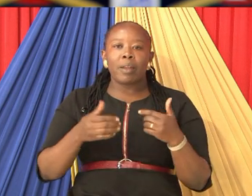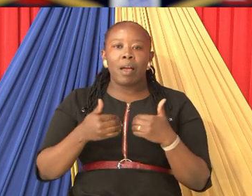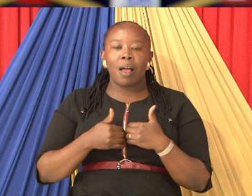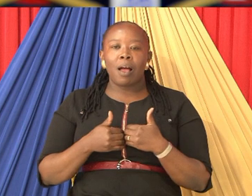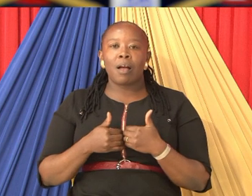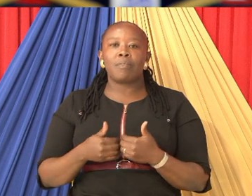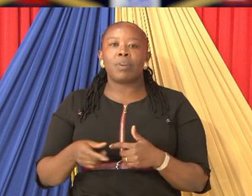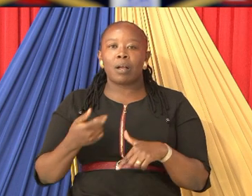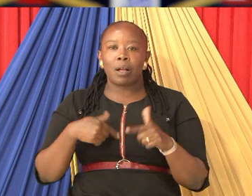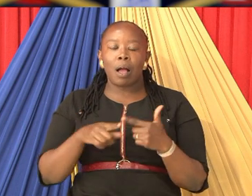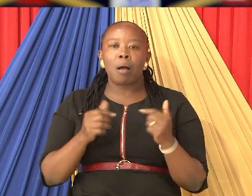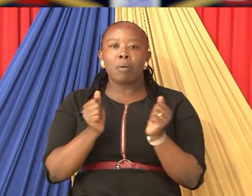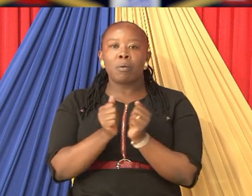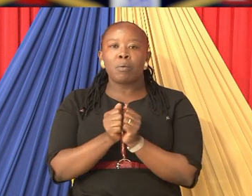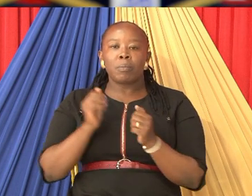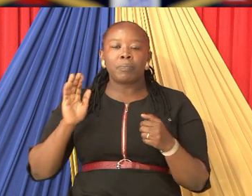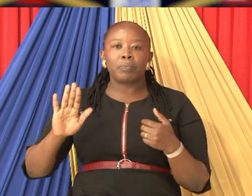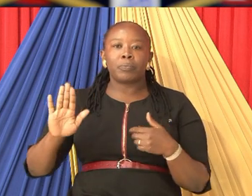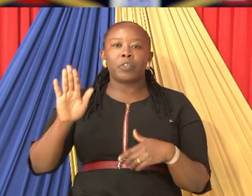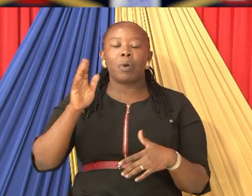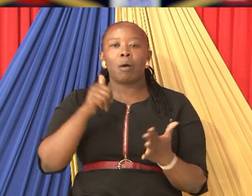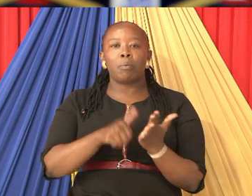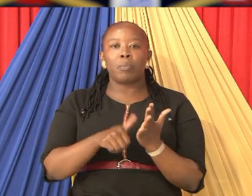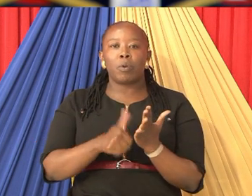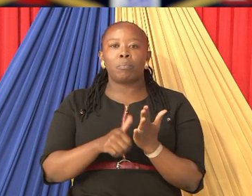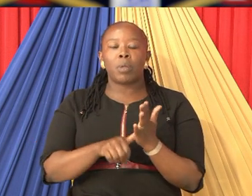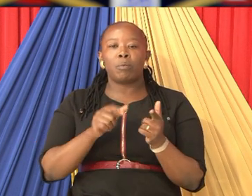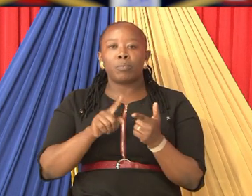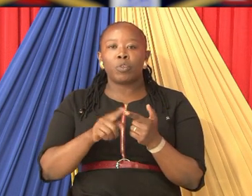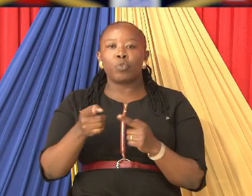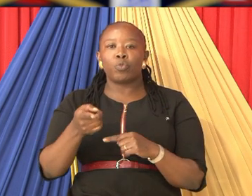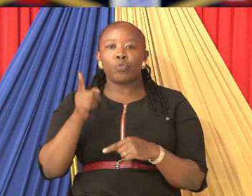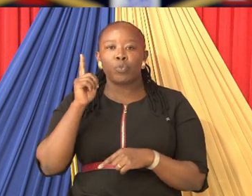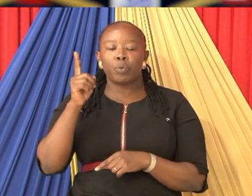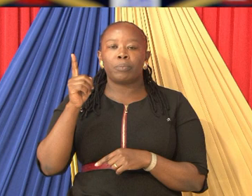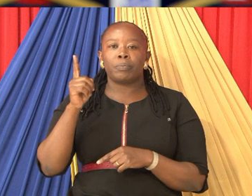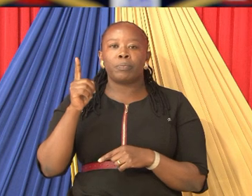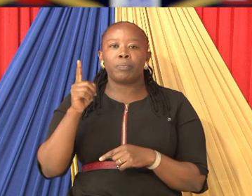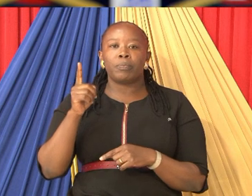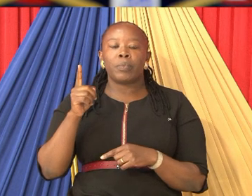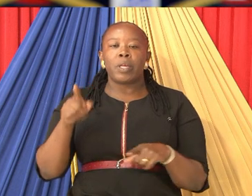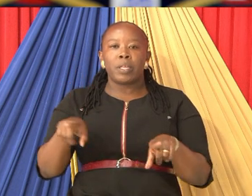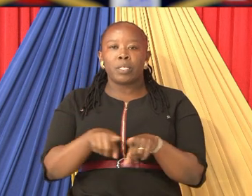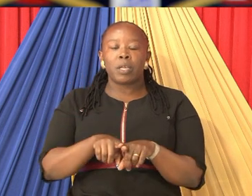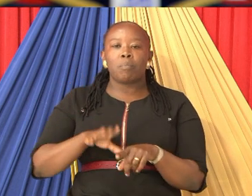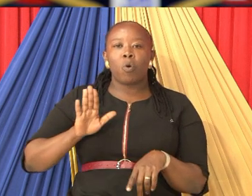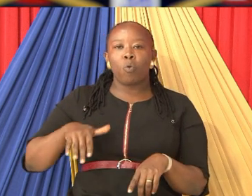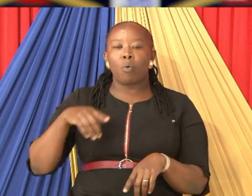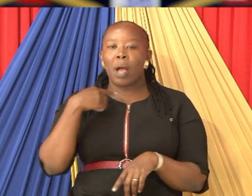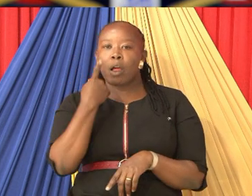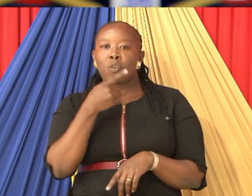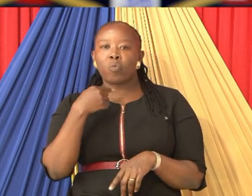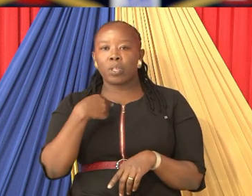kwako. Kama yule mwanamke aliyesema, nikiguza vazi lake Yesu